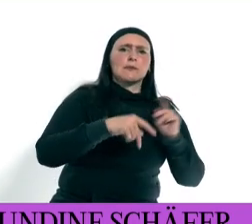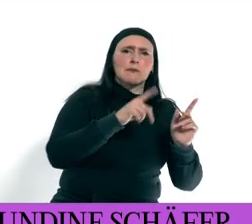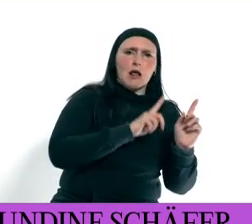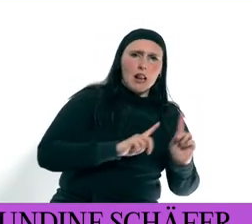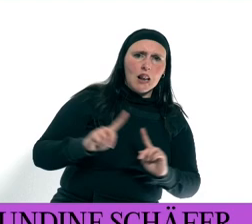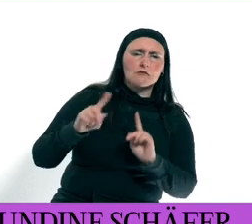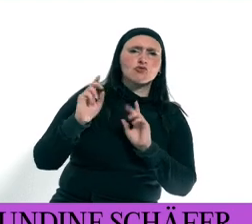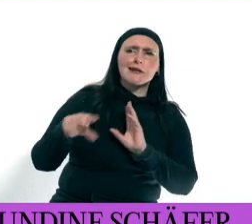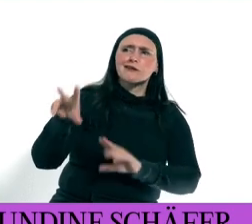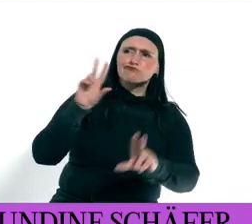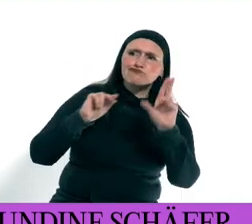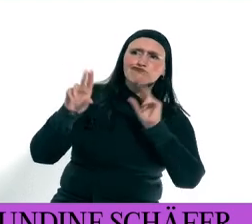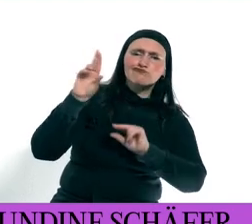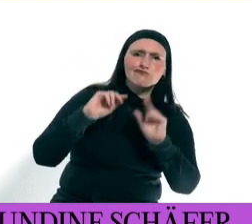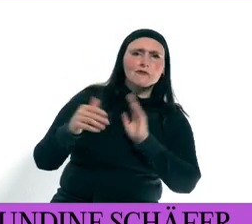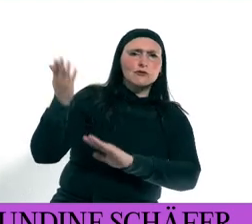eine Art Wohnzimmer